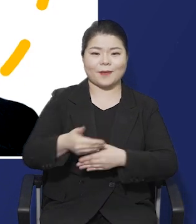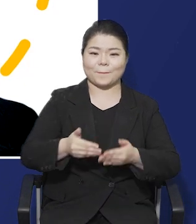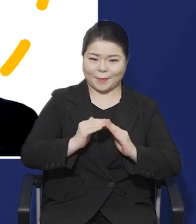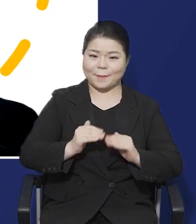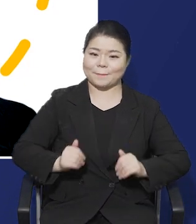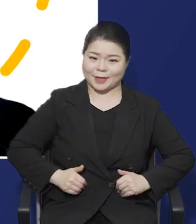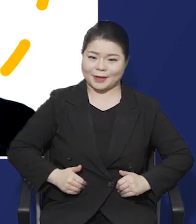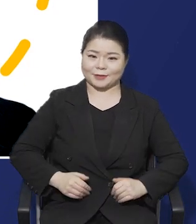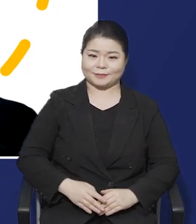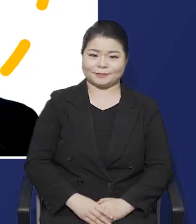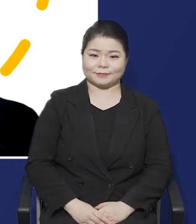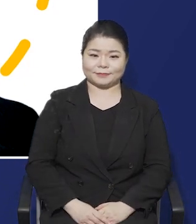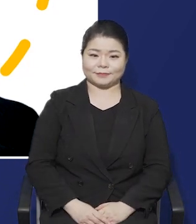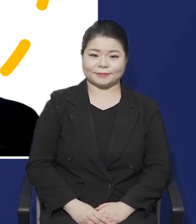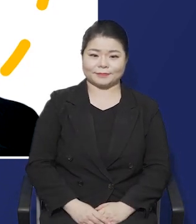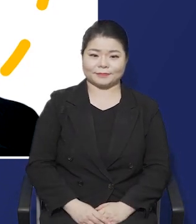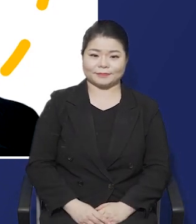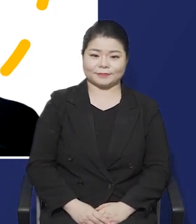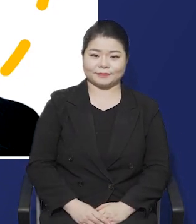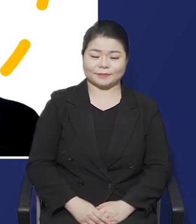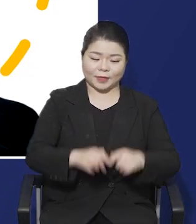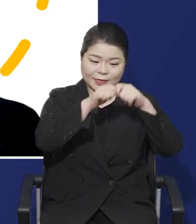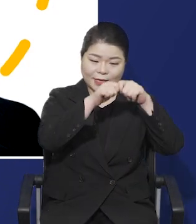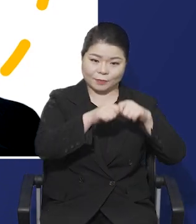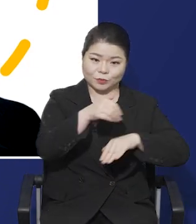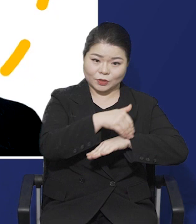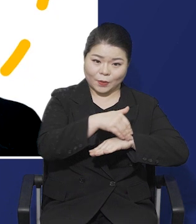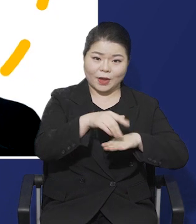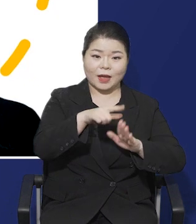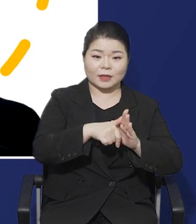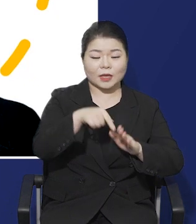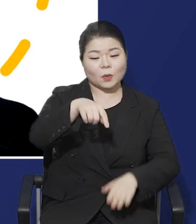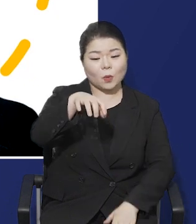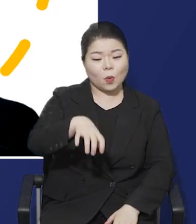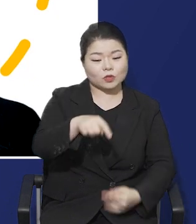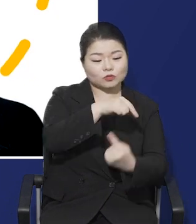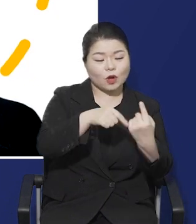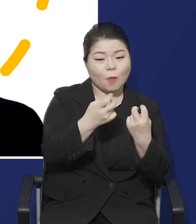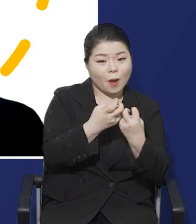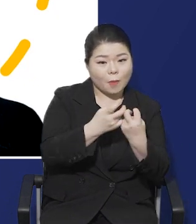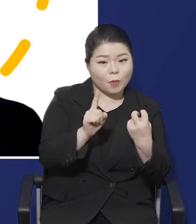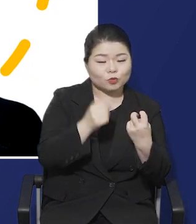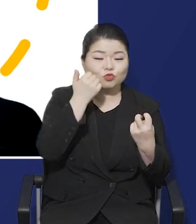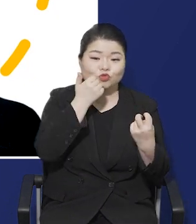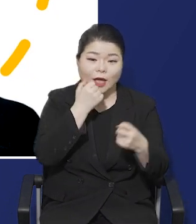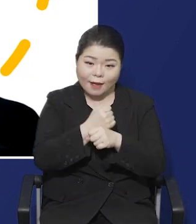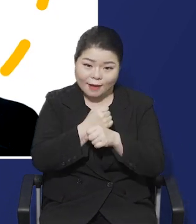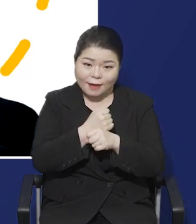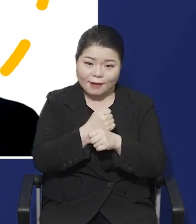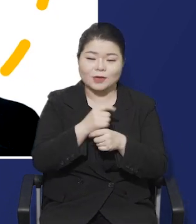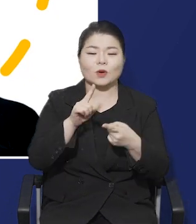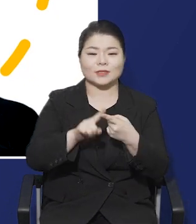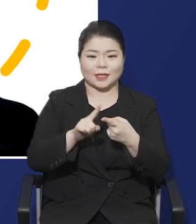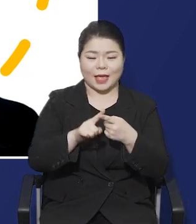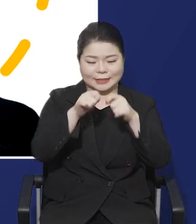합니다. 그리고 또 그 세부 계획으로는 현장 부스 운영을 어떻게 할 것인지, 누가 운영할 것인지, 그거에